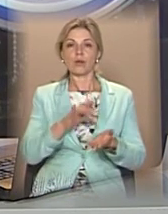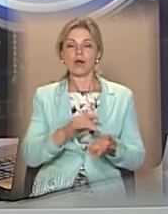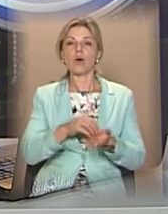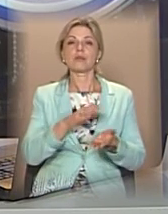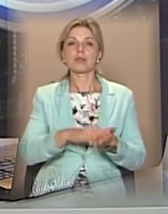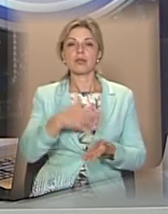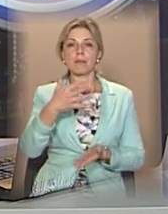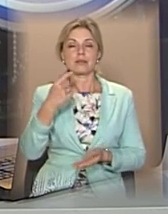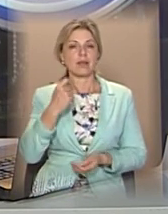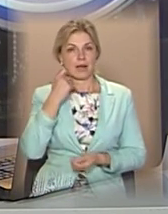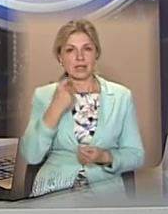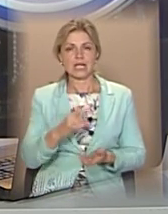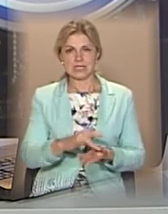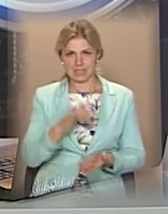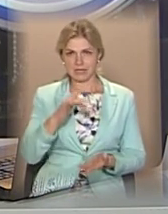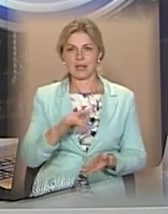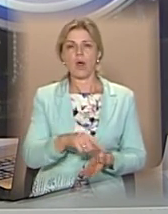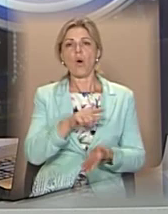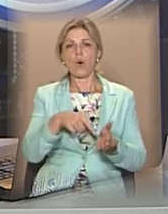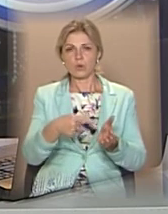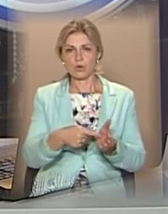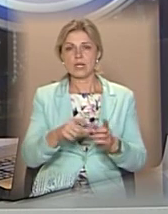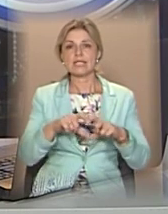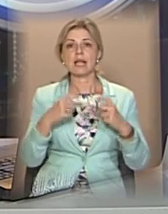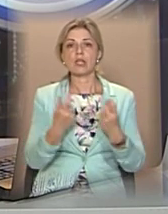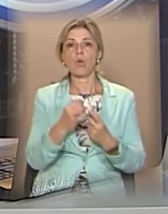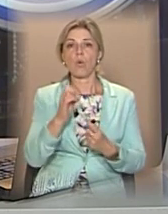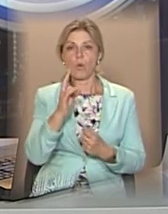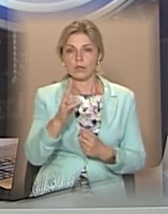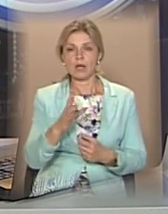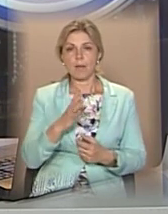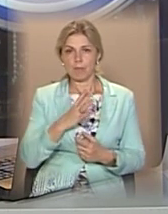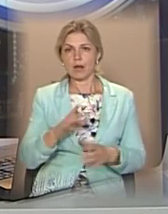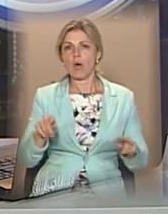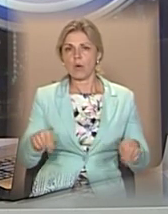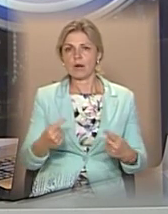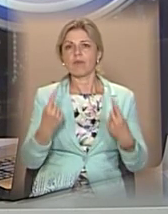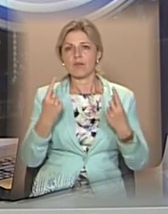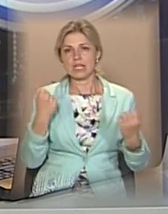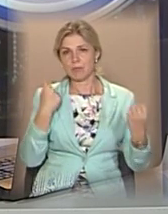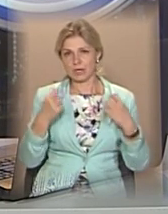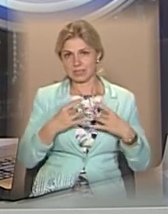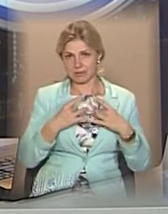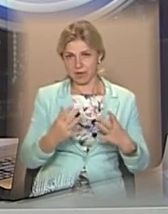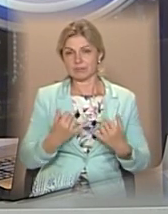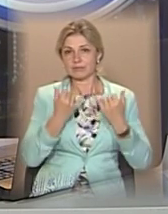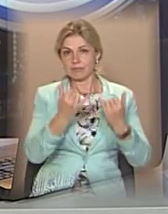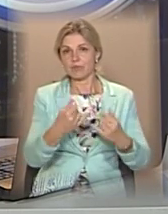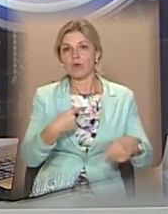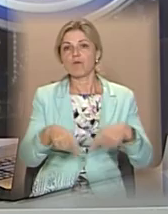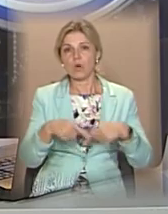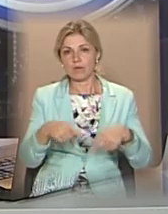відзначили 50-річчя центрального міського стадіону. До тієї дати було організовано велике спортивне свято і приурочено